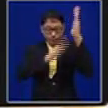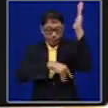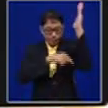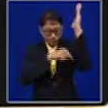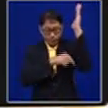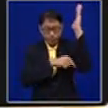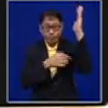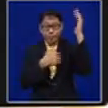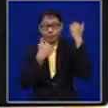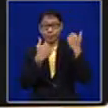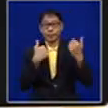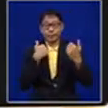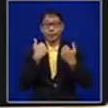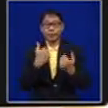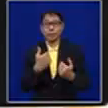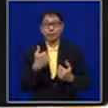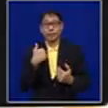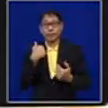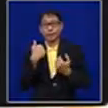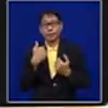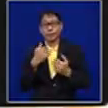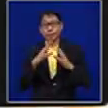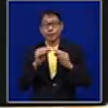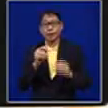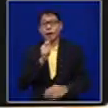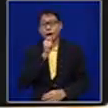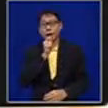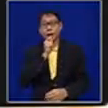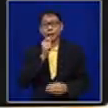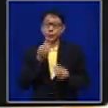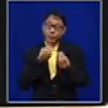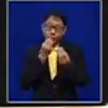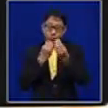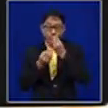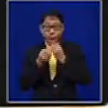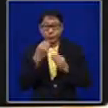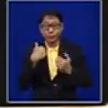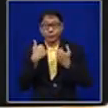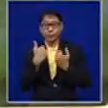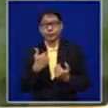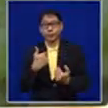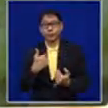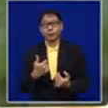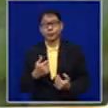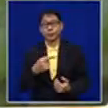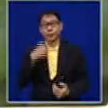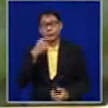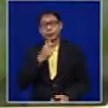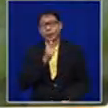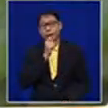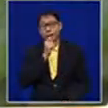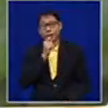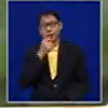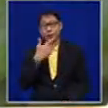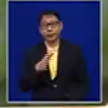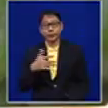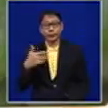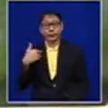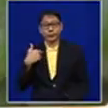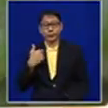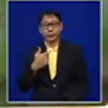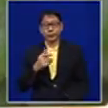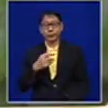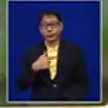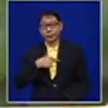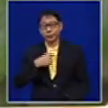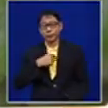ภาคใต้กันบ้างนะคะไปดูเรื่องของอาหารการกินค่ะ ค่ะโอ้พูดถึงอาหาร คุณกลองแก้วช